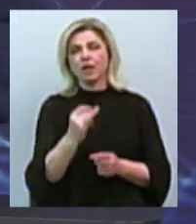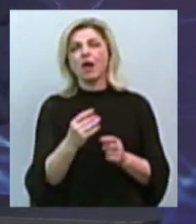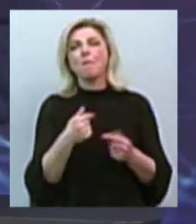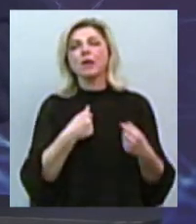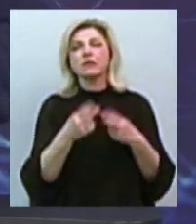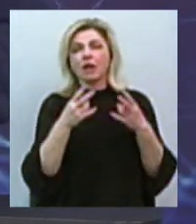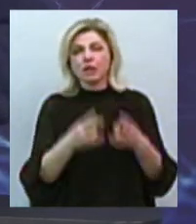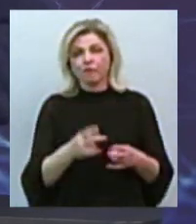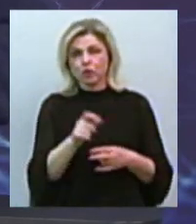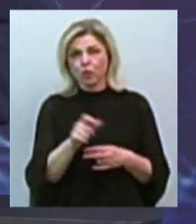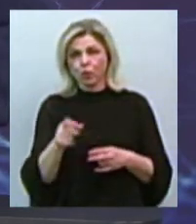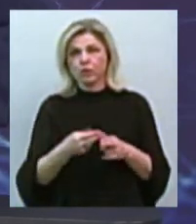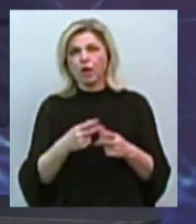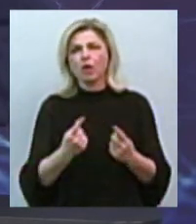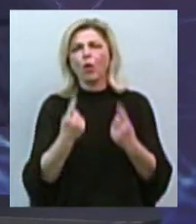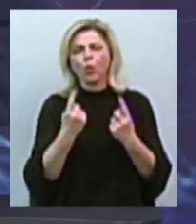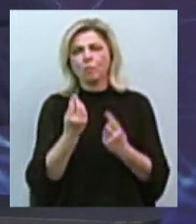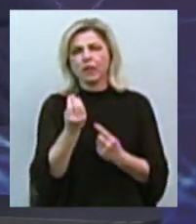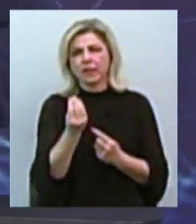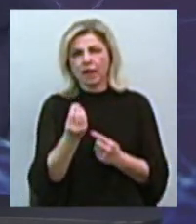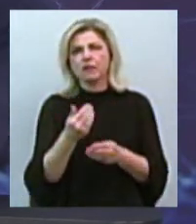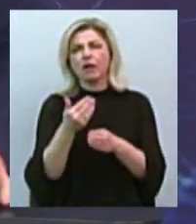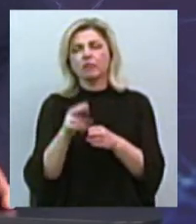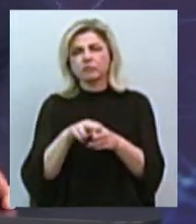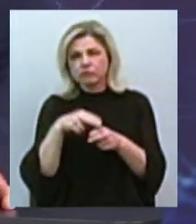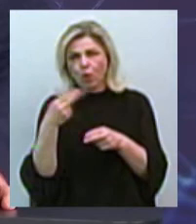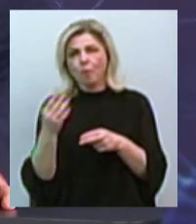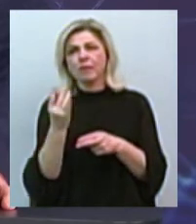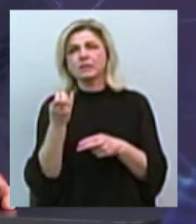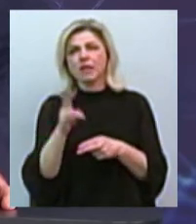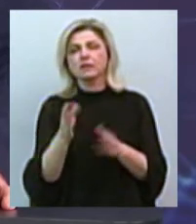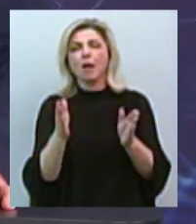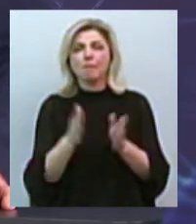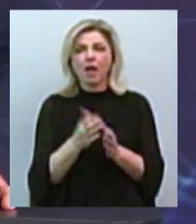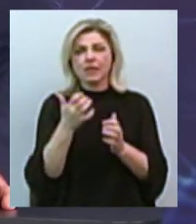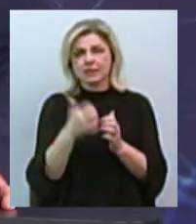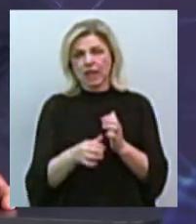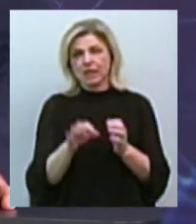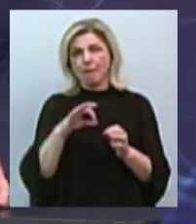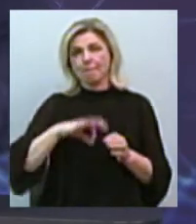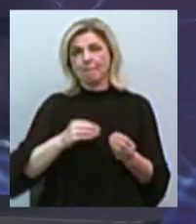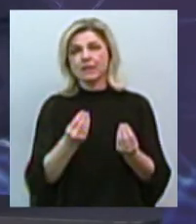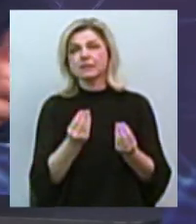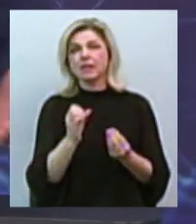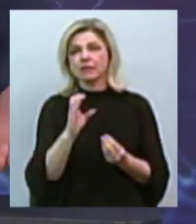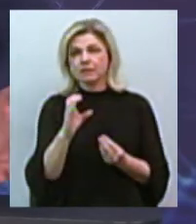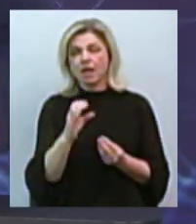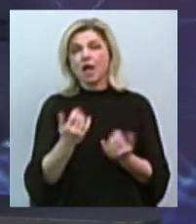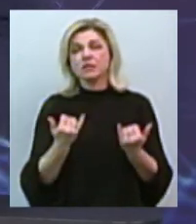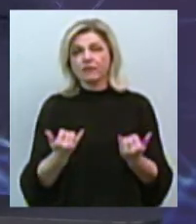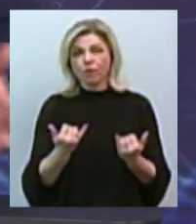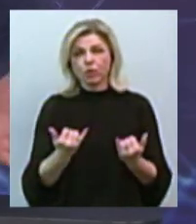люди, но это огромная часть денег пойдет на компенсацию малому и среднему бизнесу, который, по сути дела,